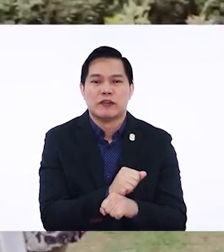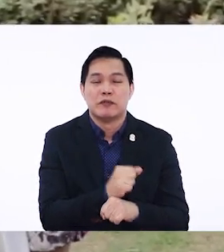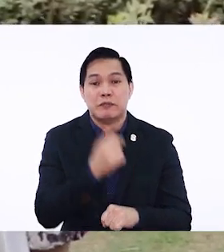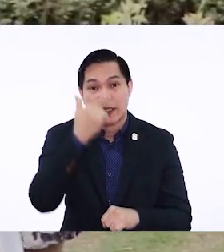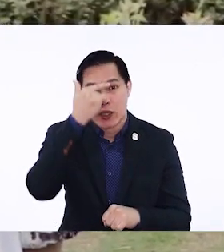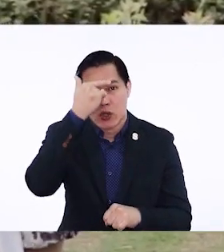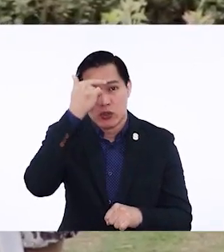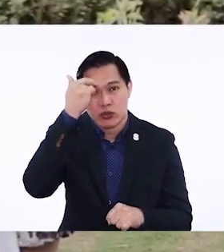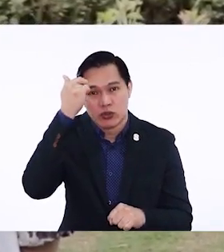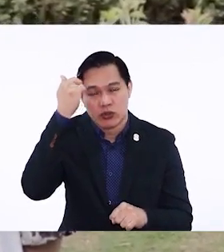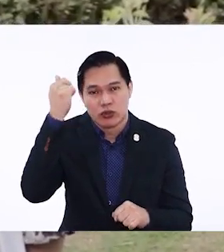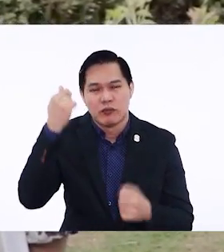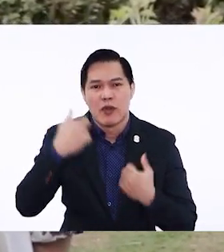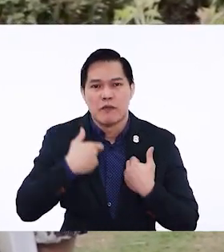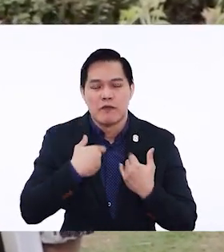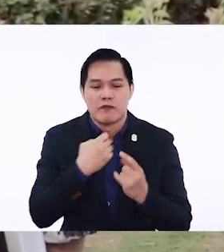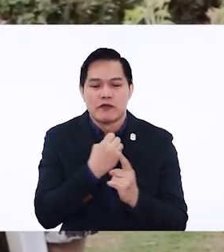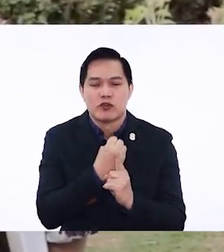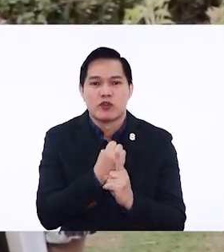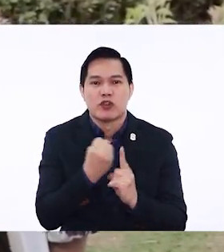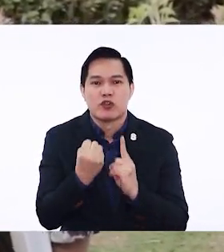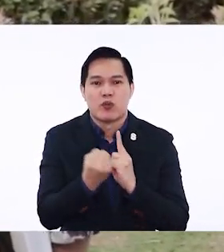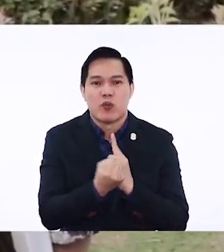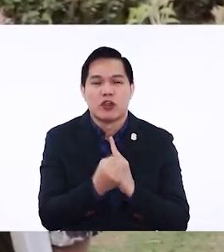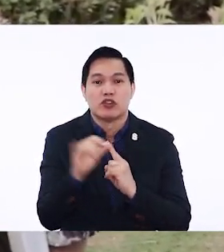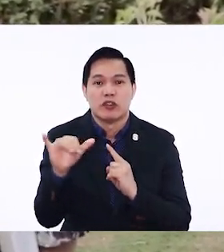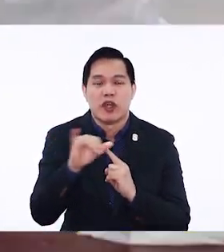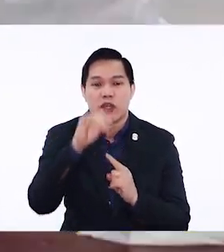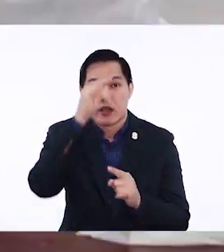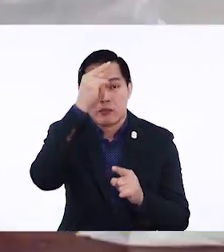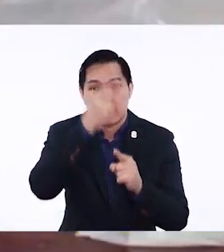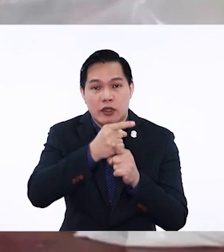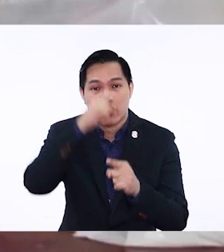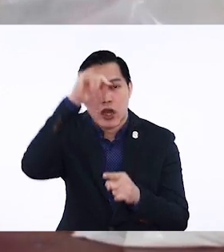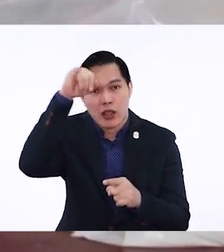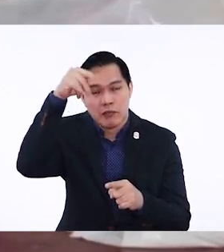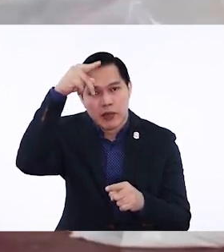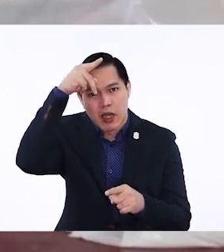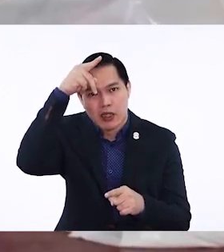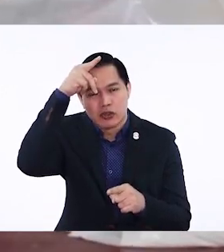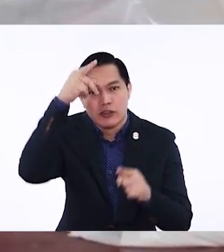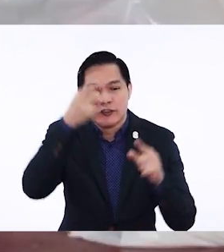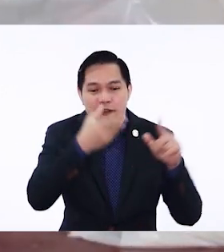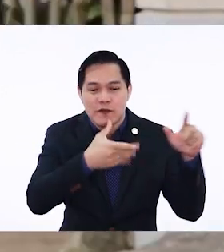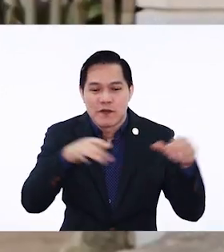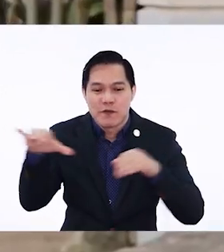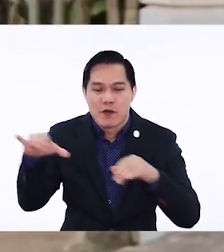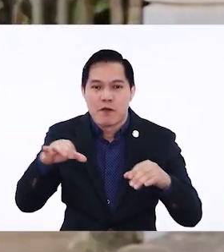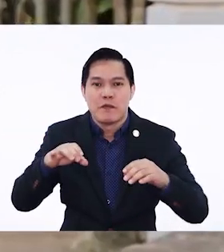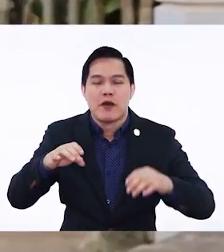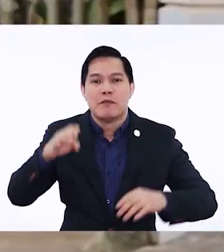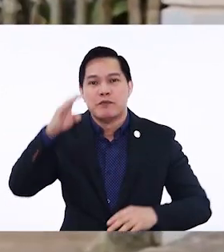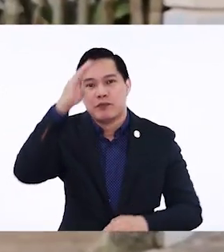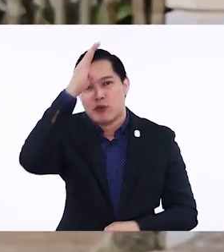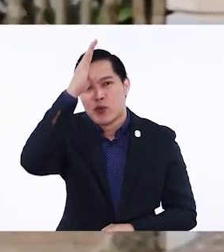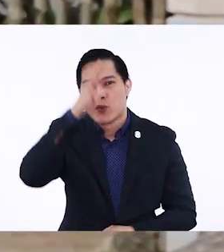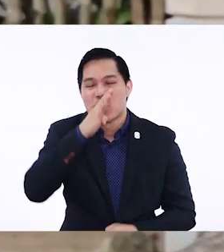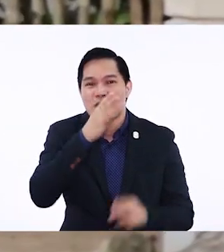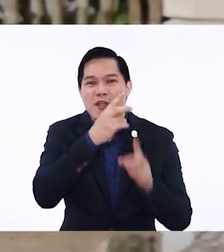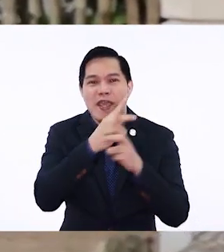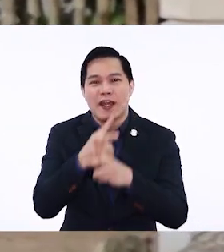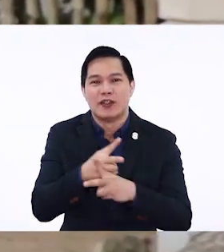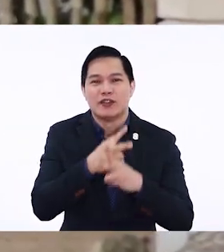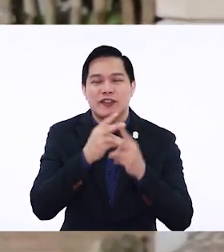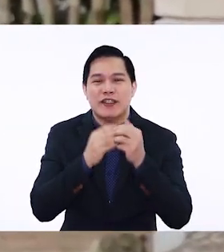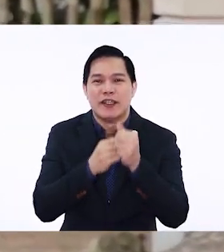may mga nasa ganitong kalagayan tulad ni kapatid na Jaime Palacio, ay isinagawa ang Buklod Cares na